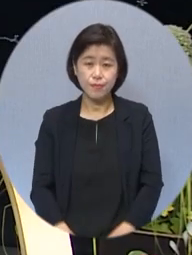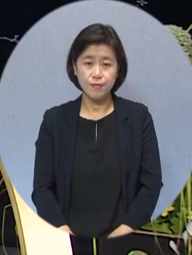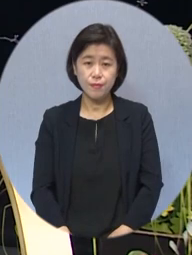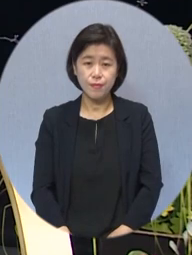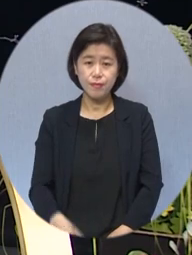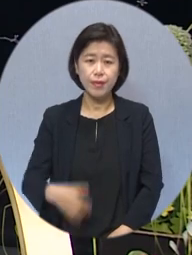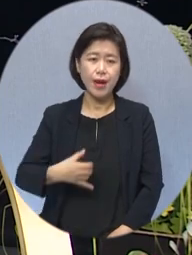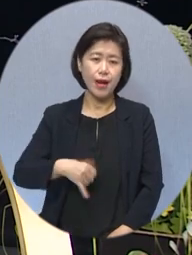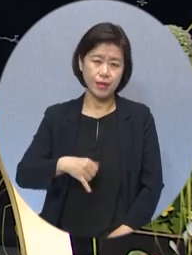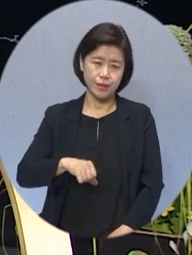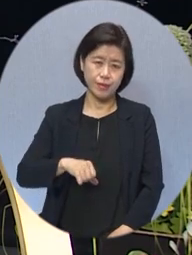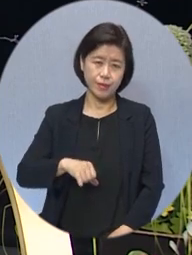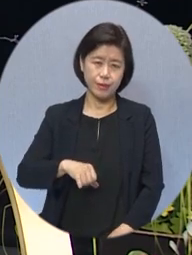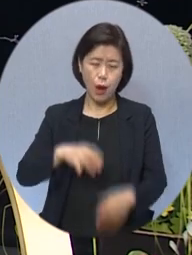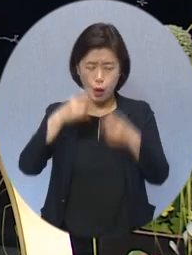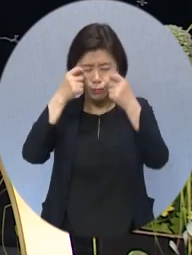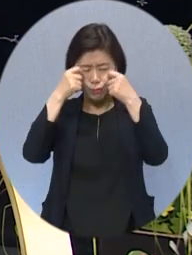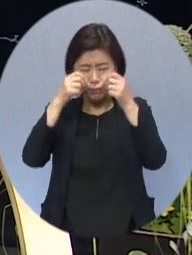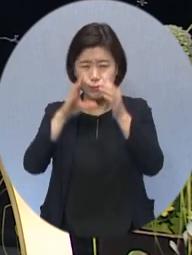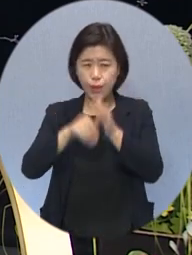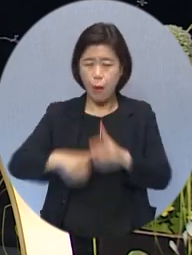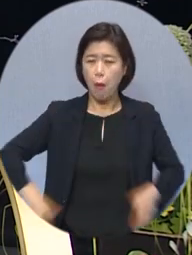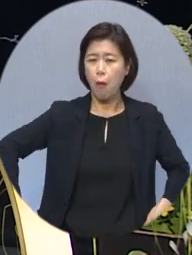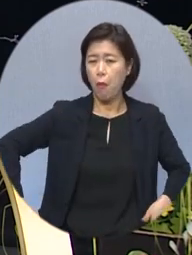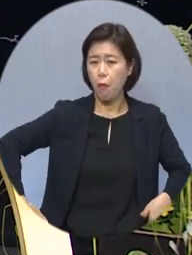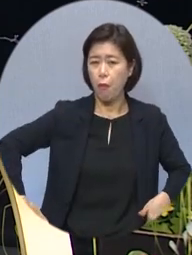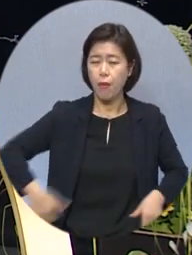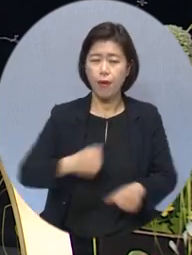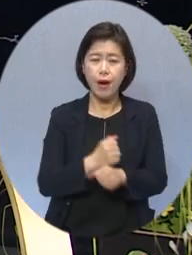리듬에 맞춘 어머니의 발걸음 속도를 알 것입니다.